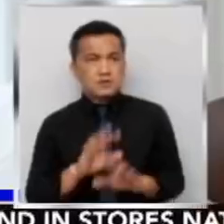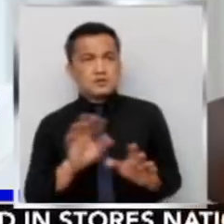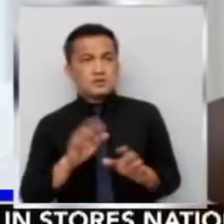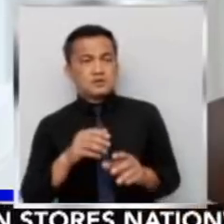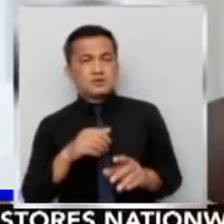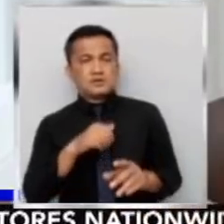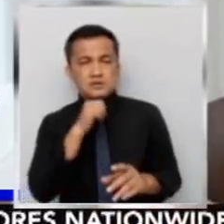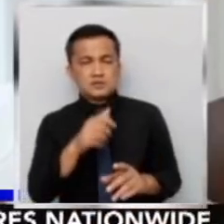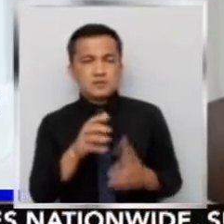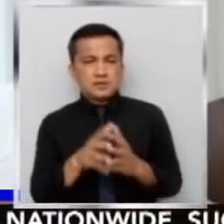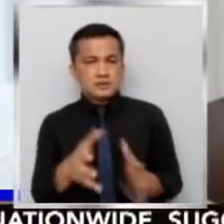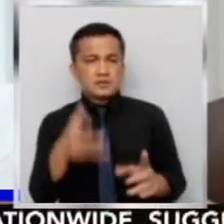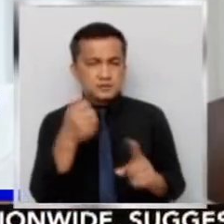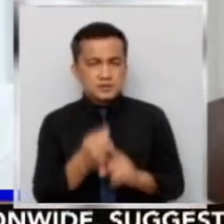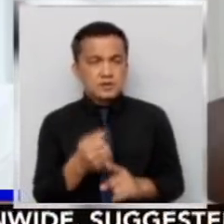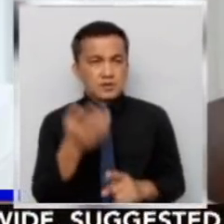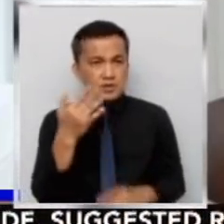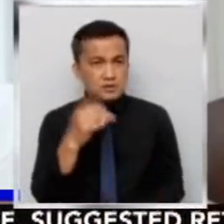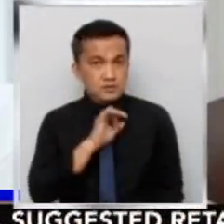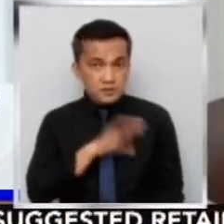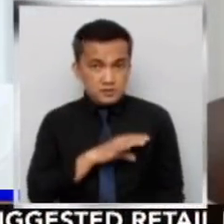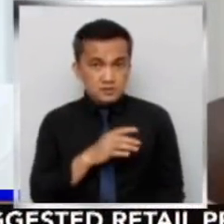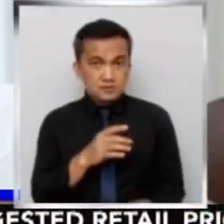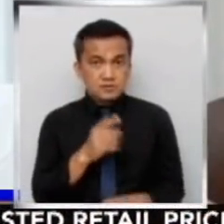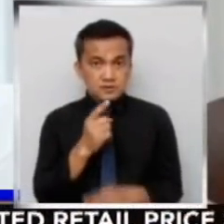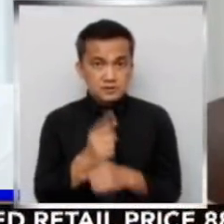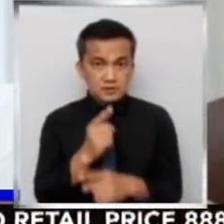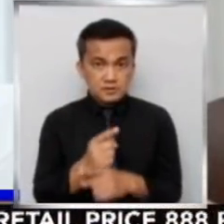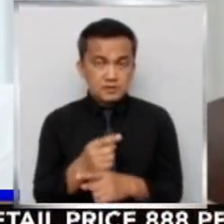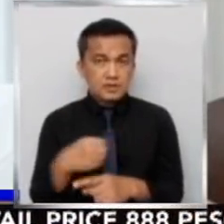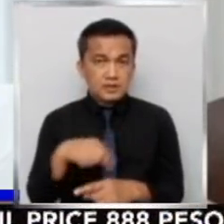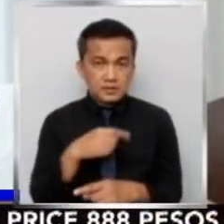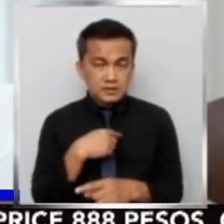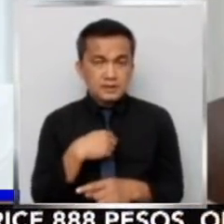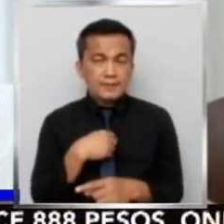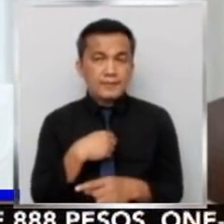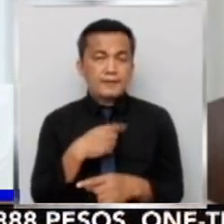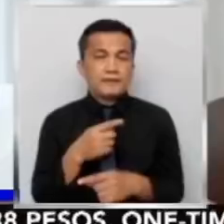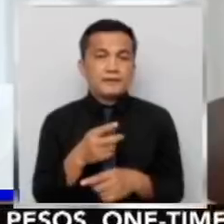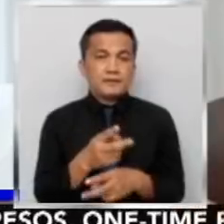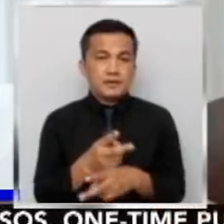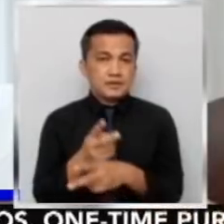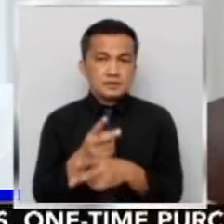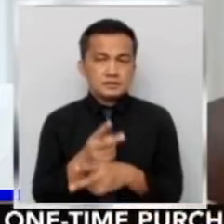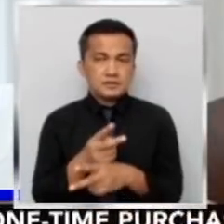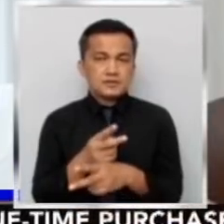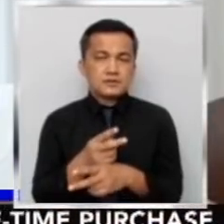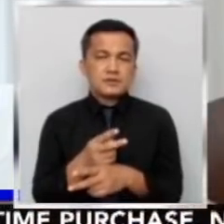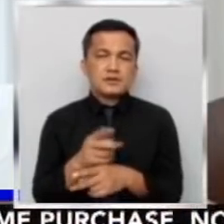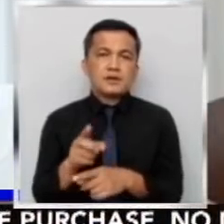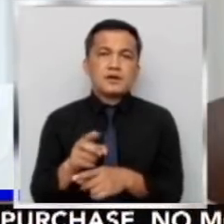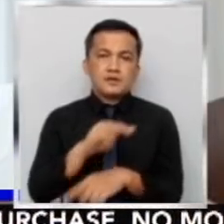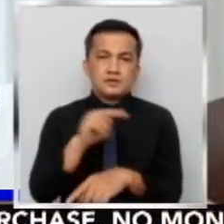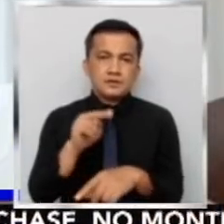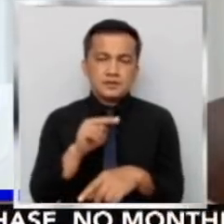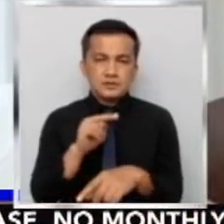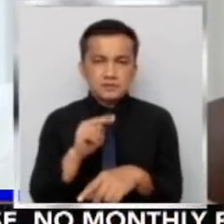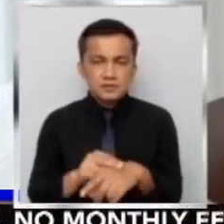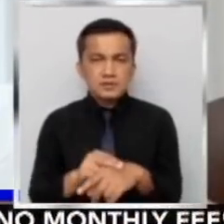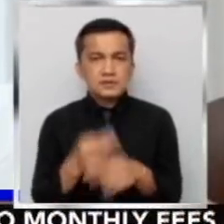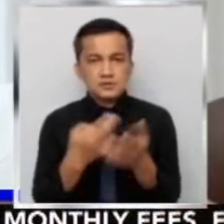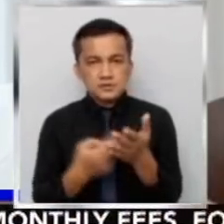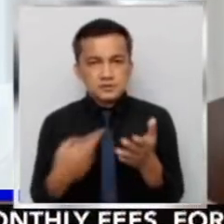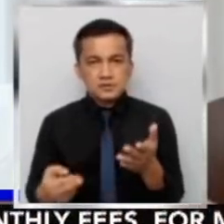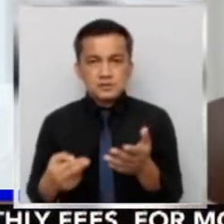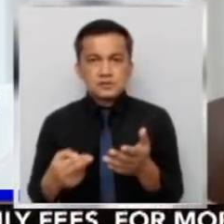makikinabang pa nga tayo kung tama ang ating paghawak sa likas na yaman na binigay sa atin ng Panginoon. Dapat